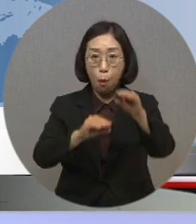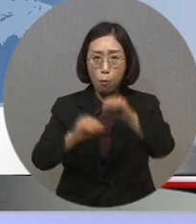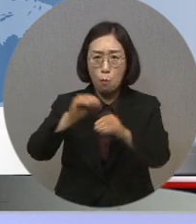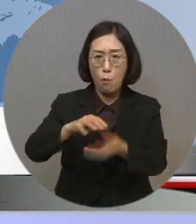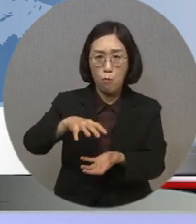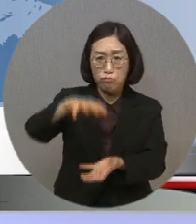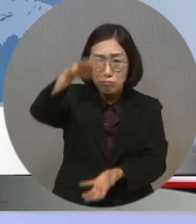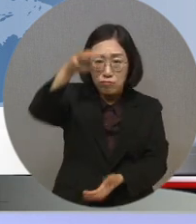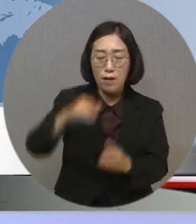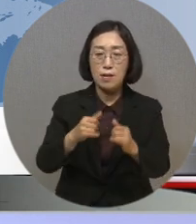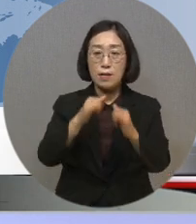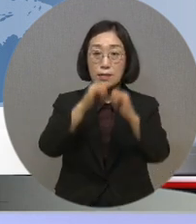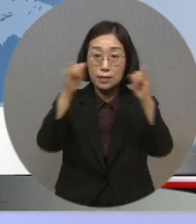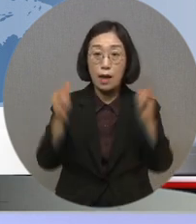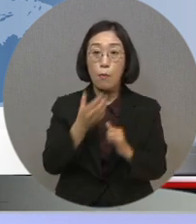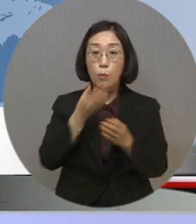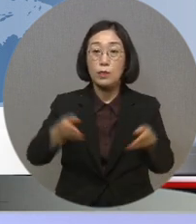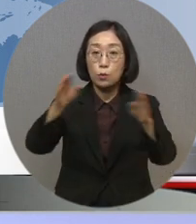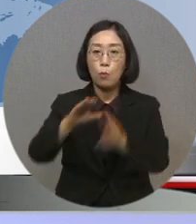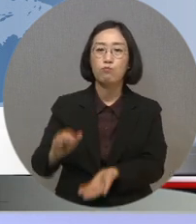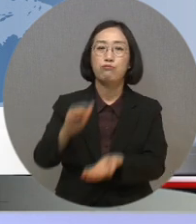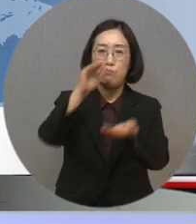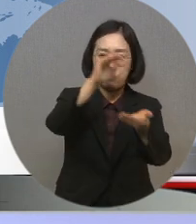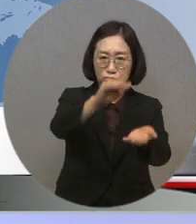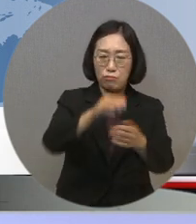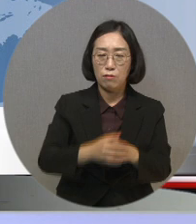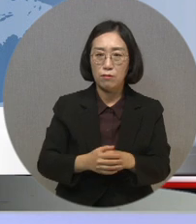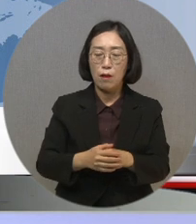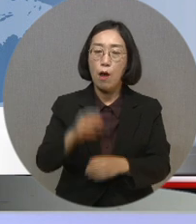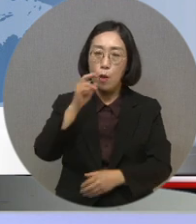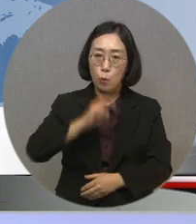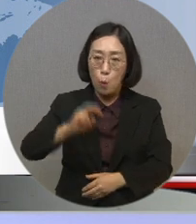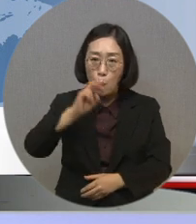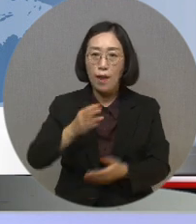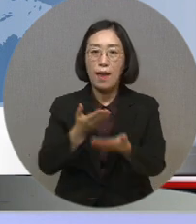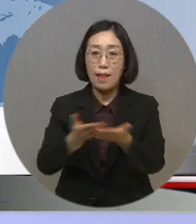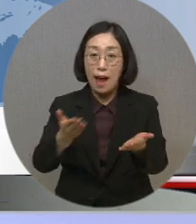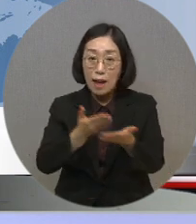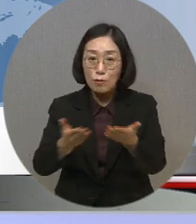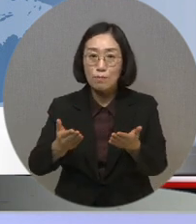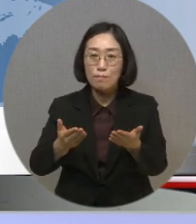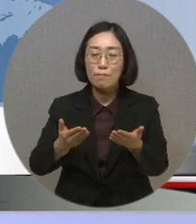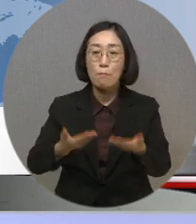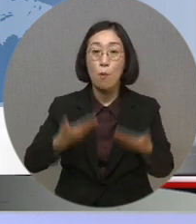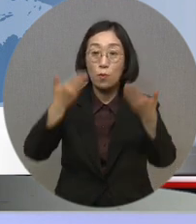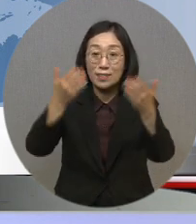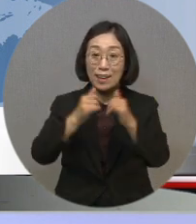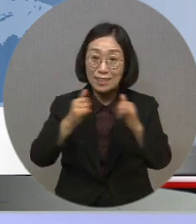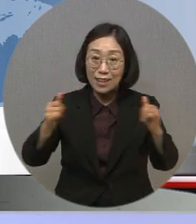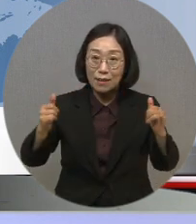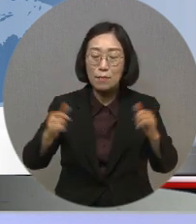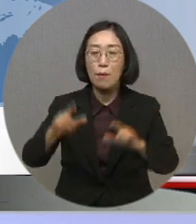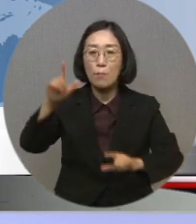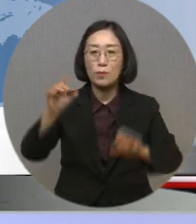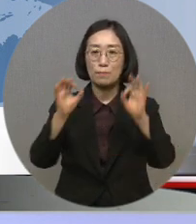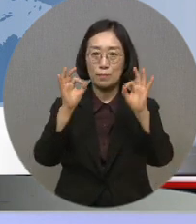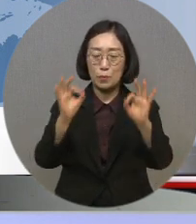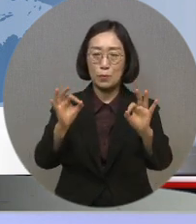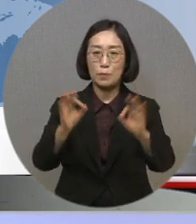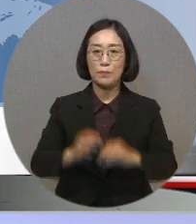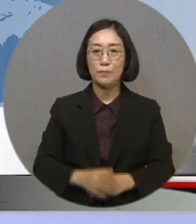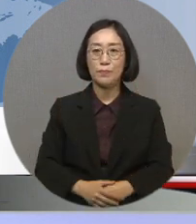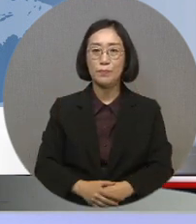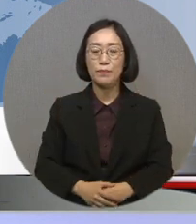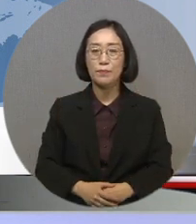라면은 사회복지기관에 전달하고 있는데 합창으로 나눔을 실천하고 있는 특별한 합창단을 이윤희 기자가